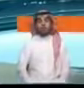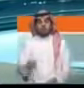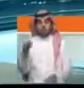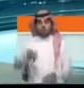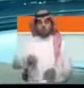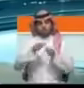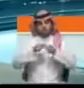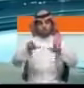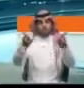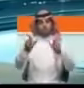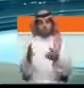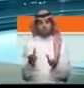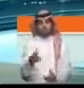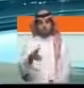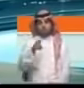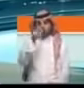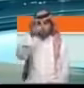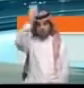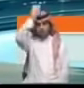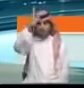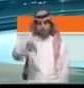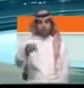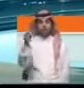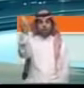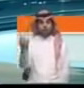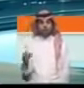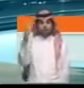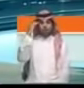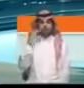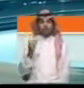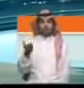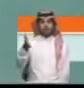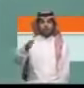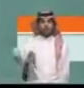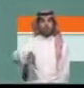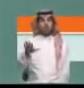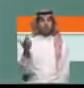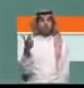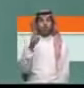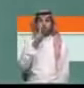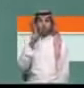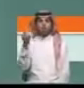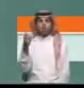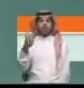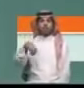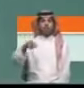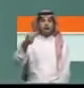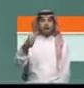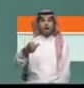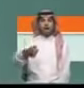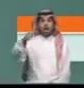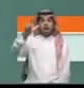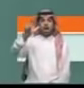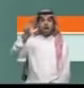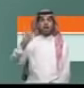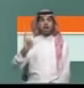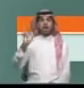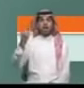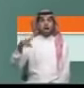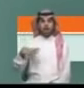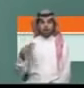صدر اليوم عن الديوان الملكي البيان التالي: انتقلت إلى رحمة الله تعالى والدة صاحبة السمو الملكي الأميرة عالية